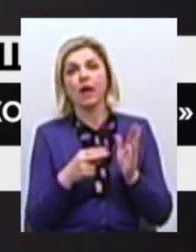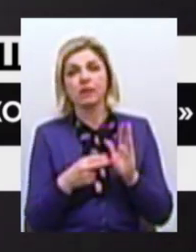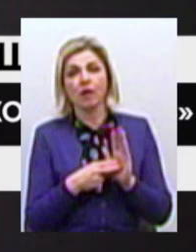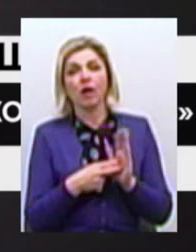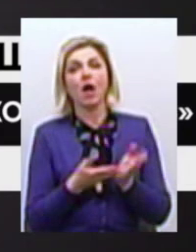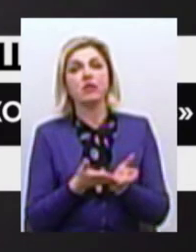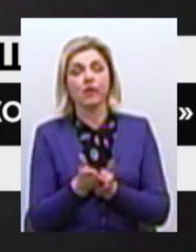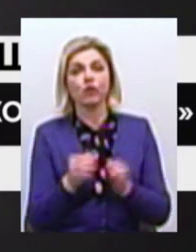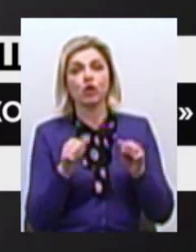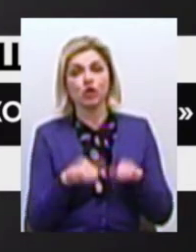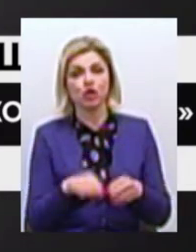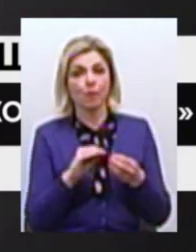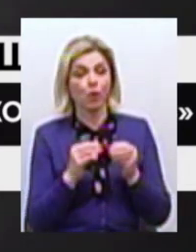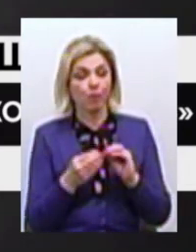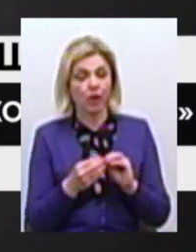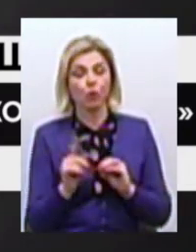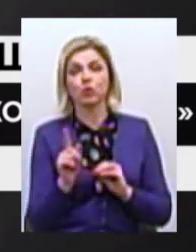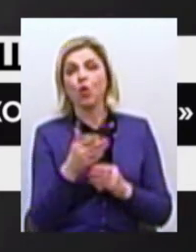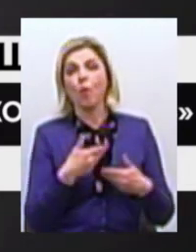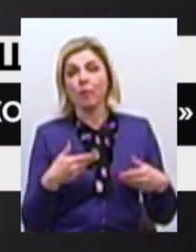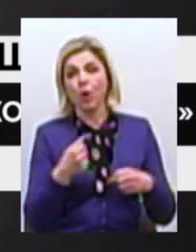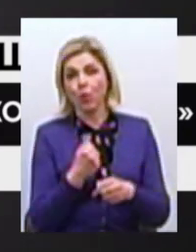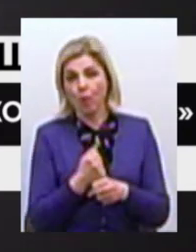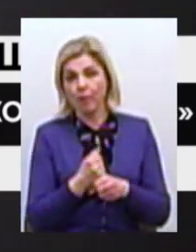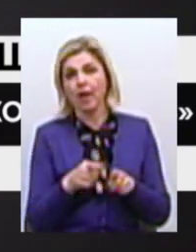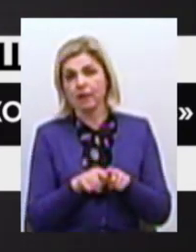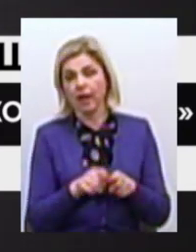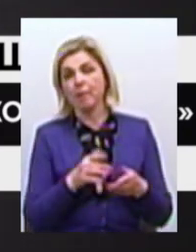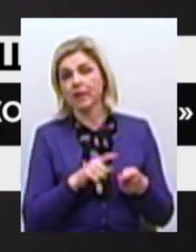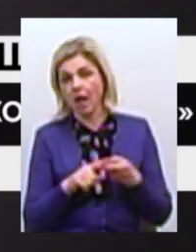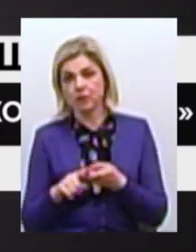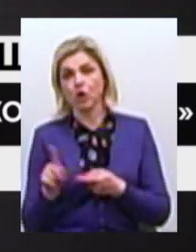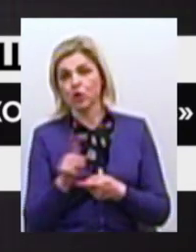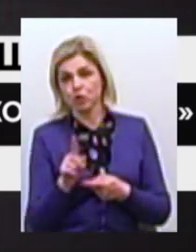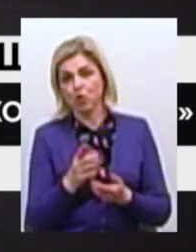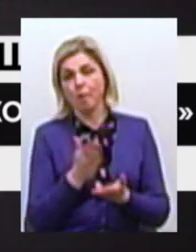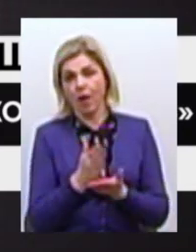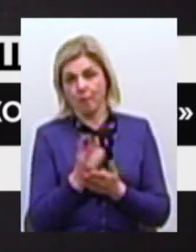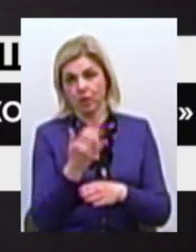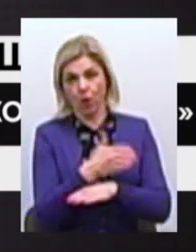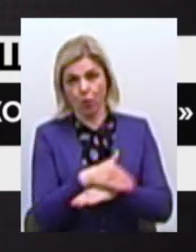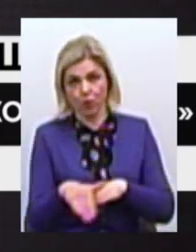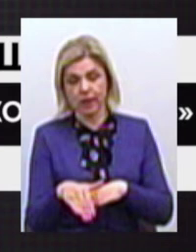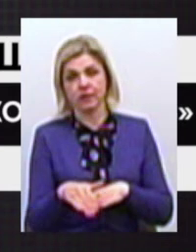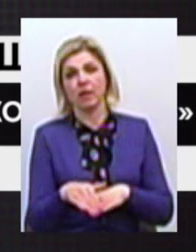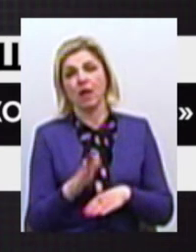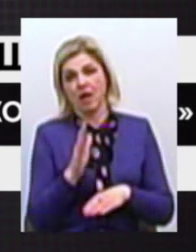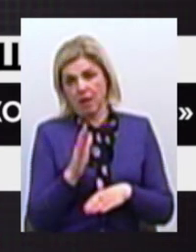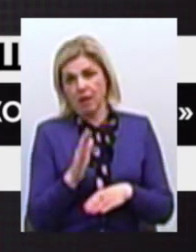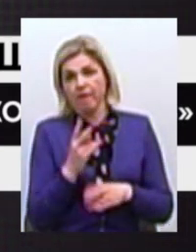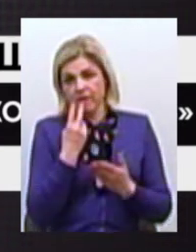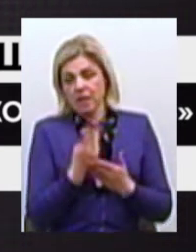аспект вирішення проблеми, тобто що ми робимо з тим наслідком, який сьогодні ми маємо на вулицях у вигляді безпритульних